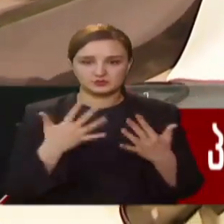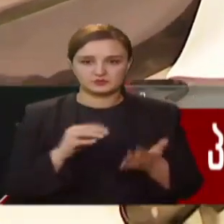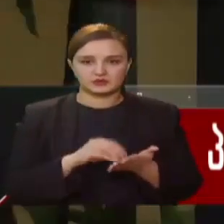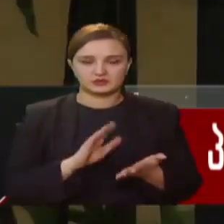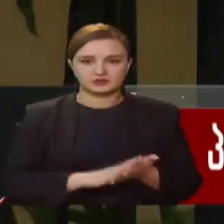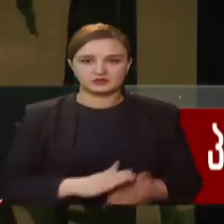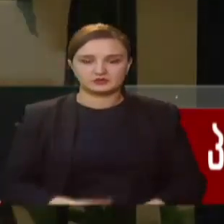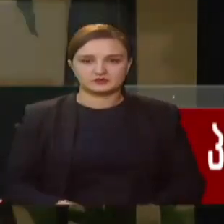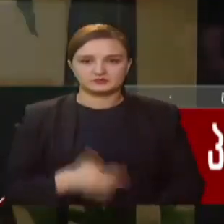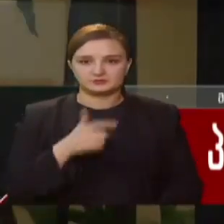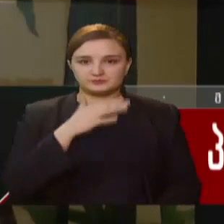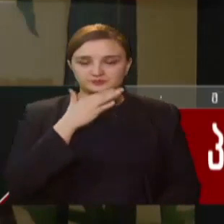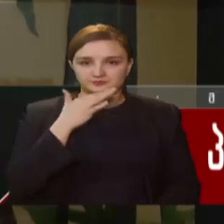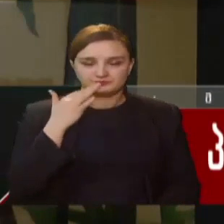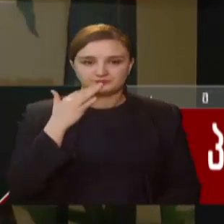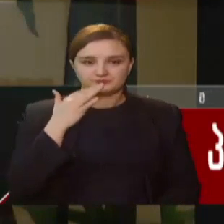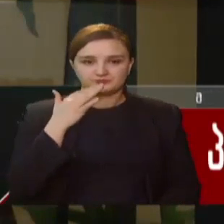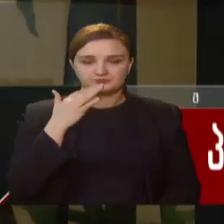დარეგისტრირდა. ძალიან ბევრი, ძალიან